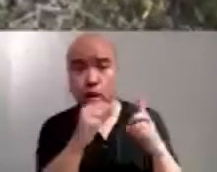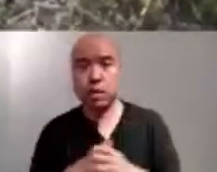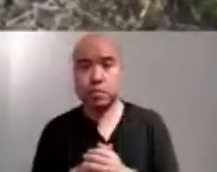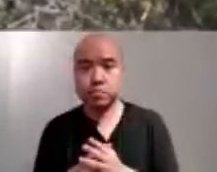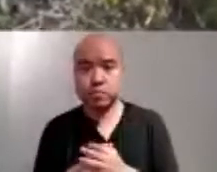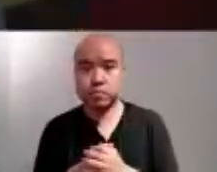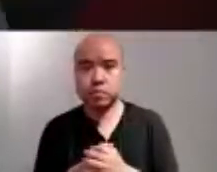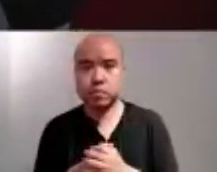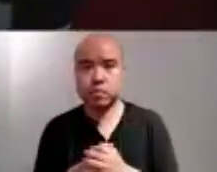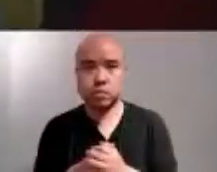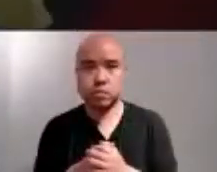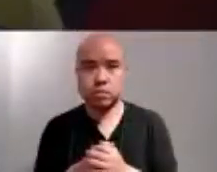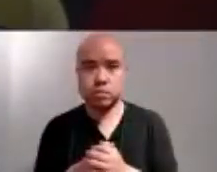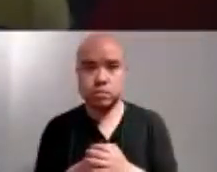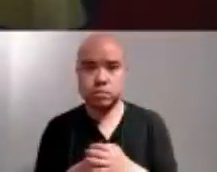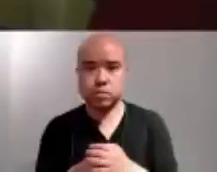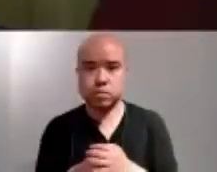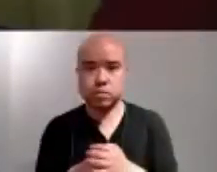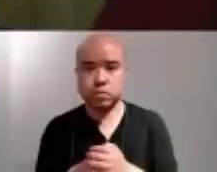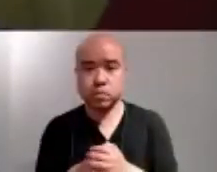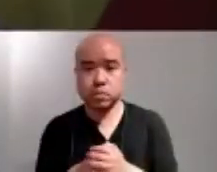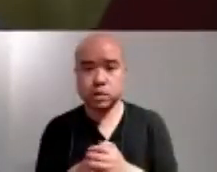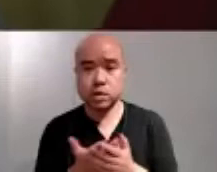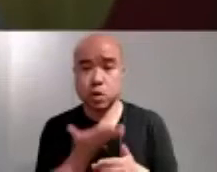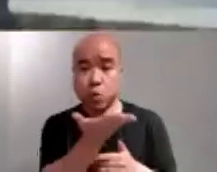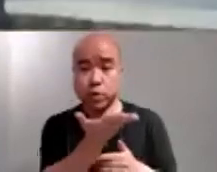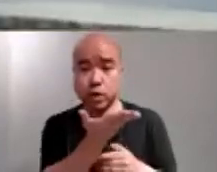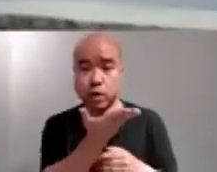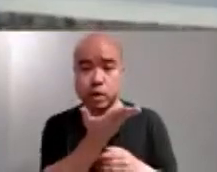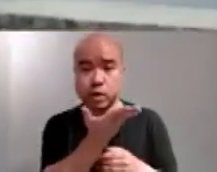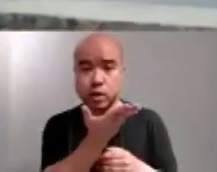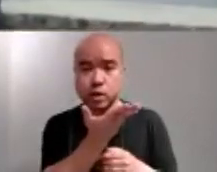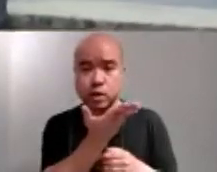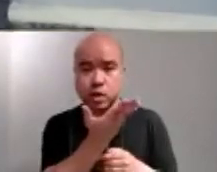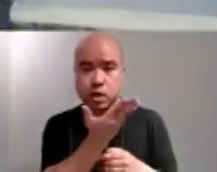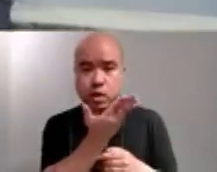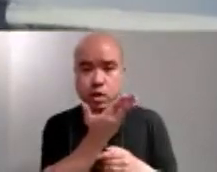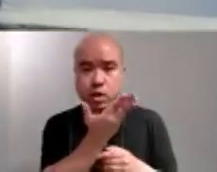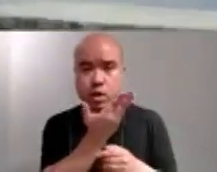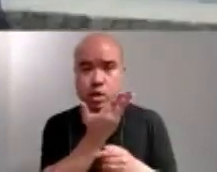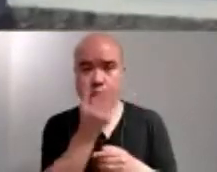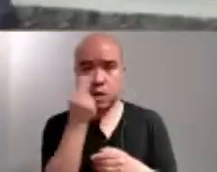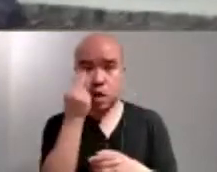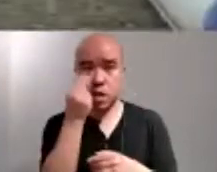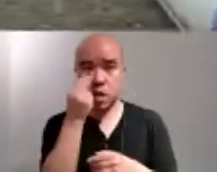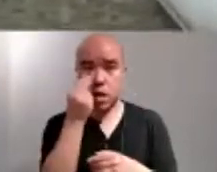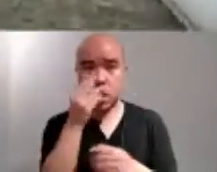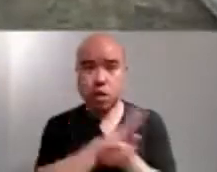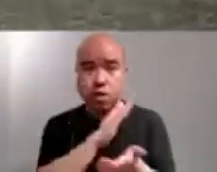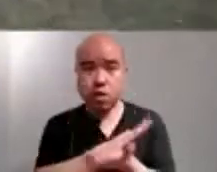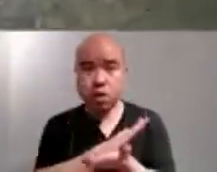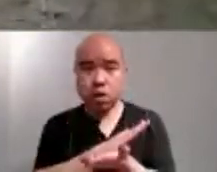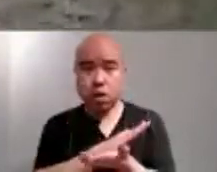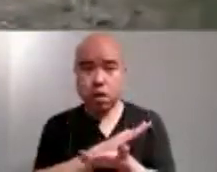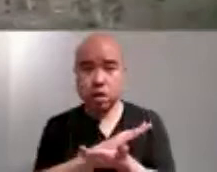以唔單止讓參與嘅朋友咧有一個好特別、好有趣嘅一個經歷，亦都咧幫